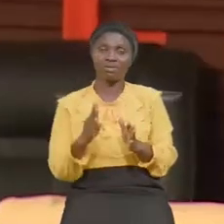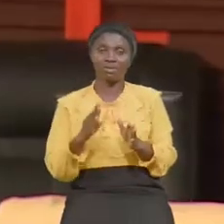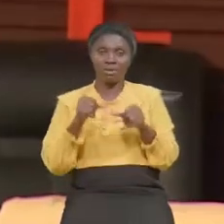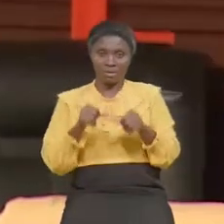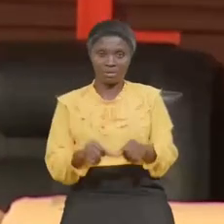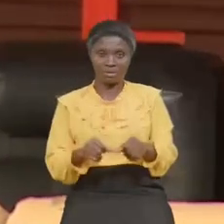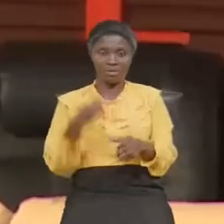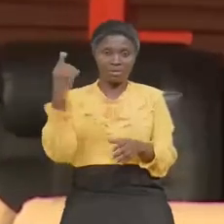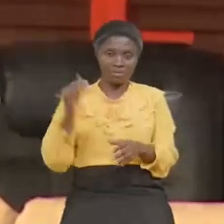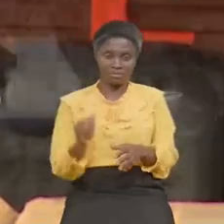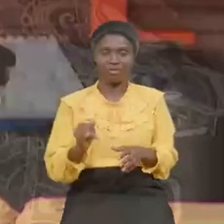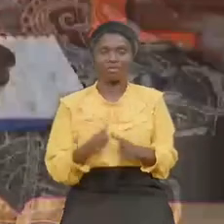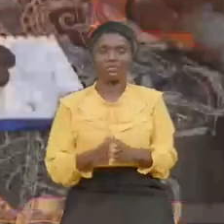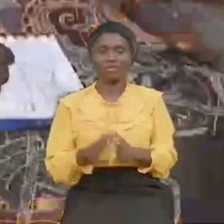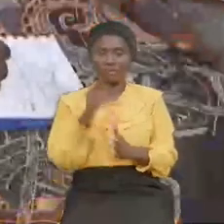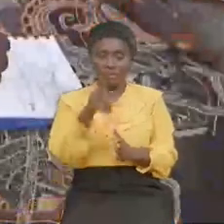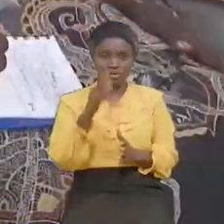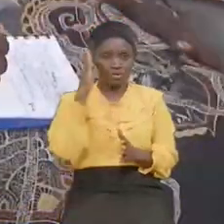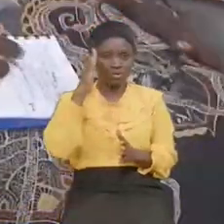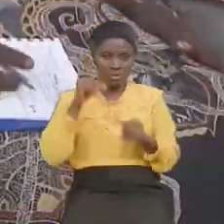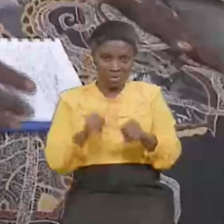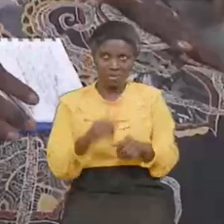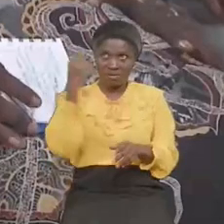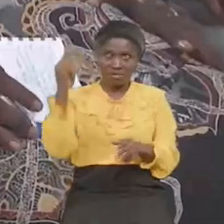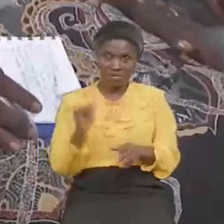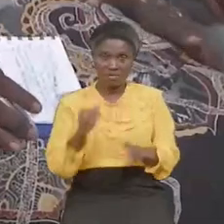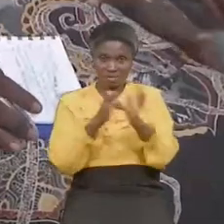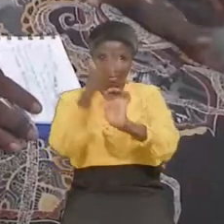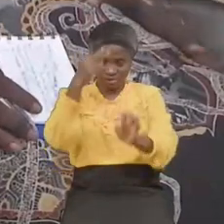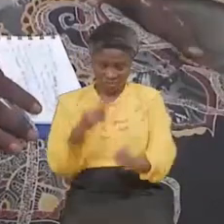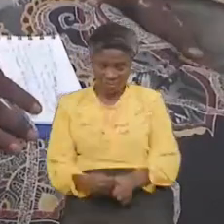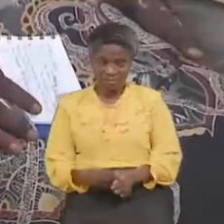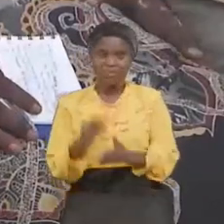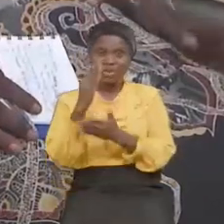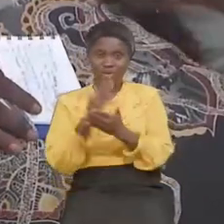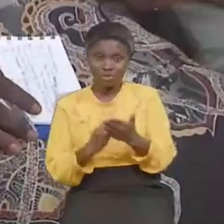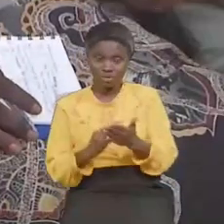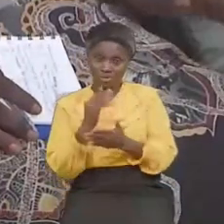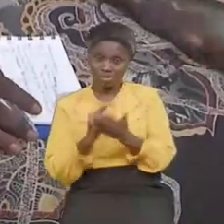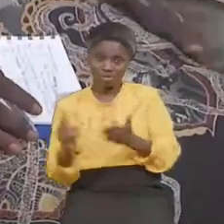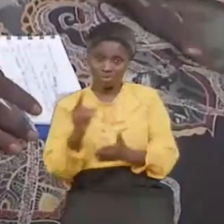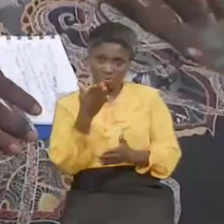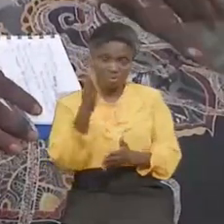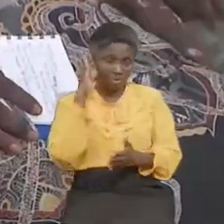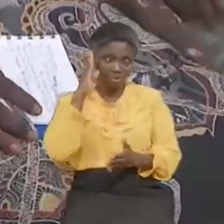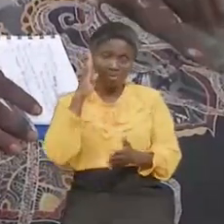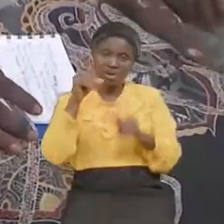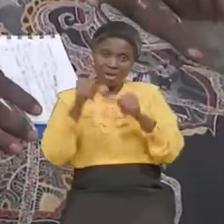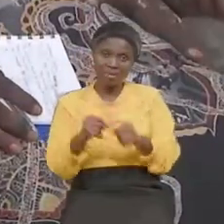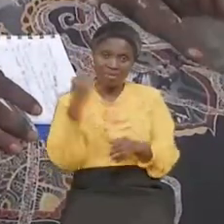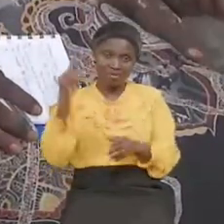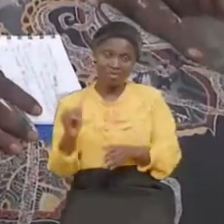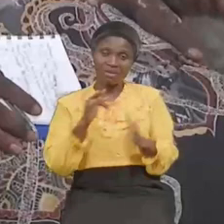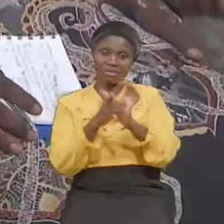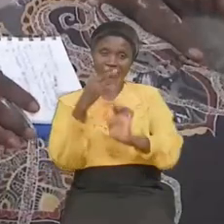là-bas va demeurer éternellement. J'ai dit quelqu'un là-bas va demeurer éternellement. Chapitre 3 de 1 Jean, 1